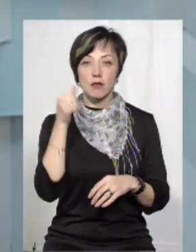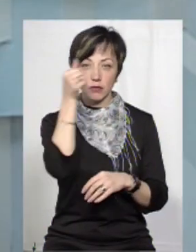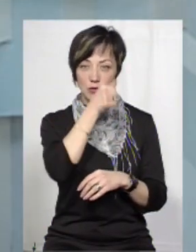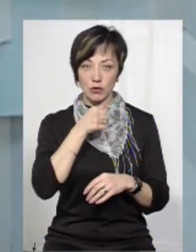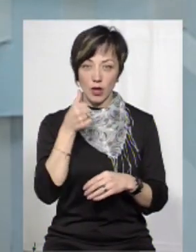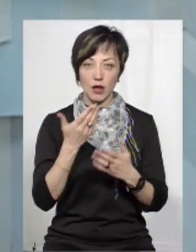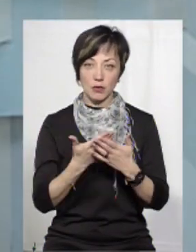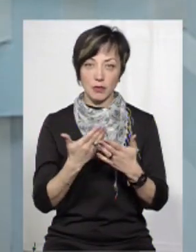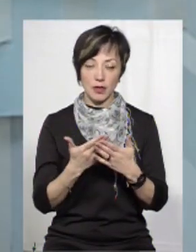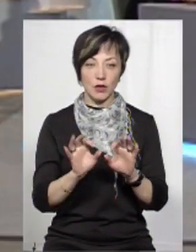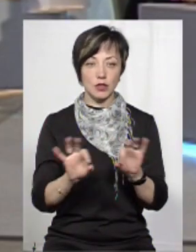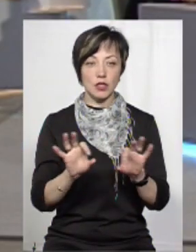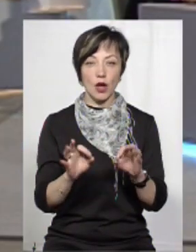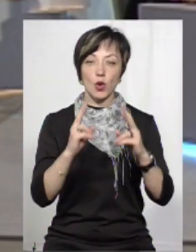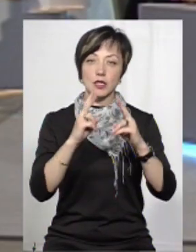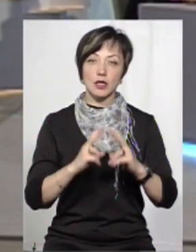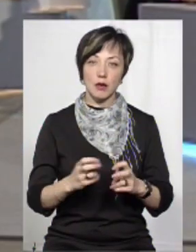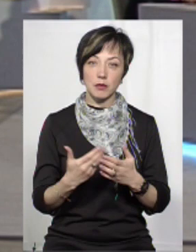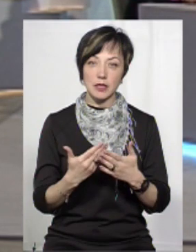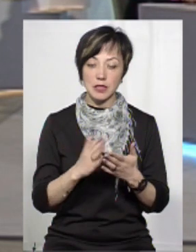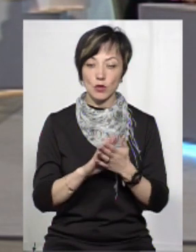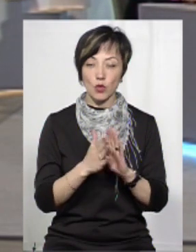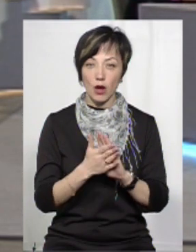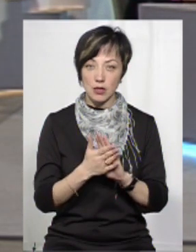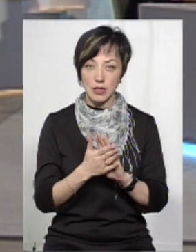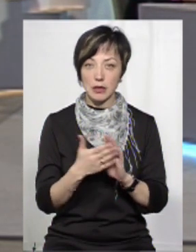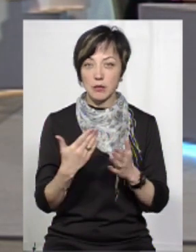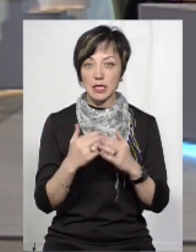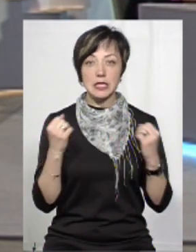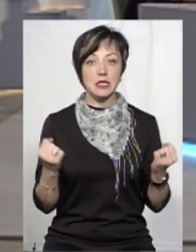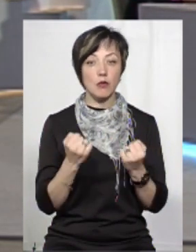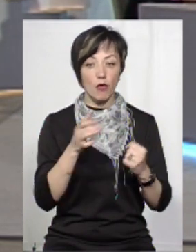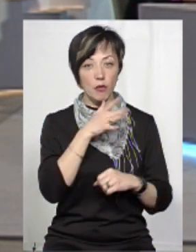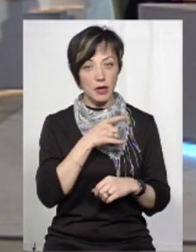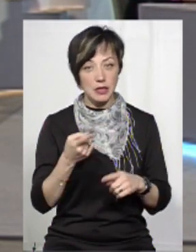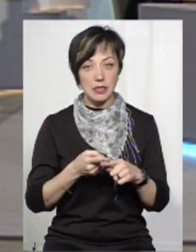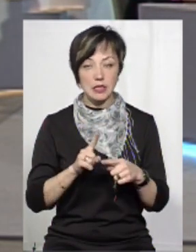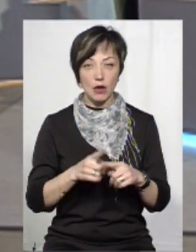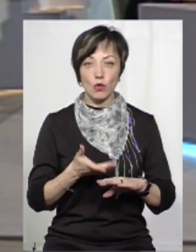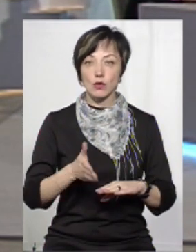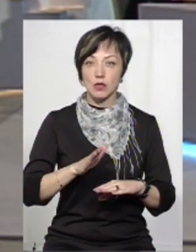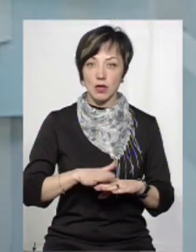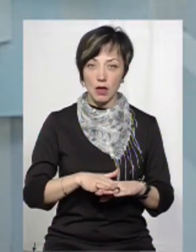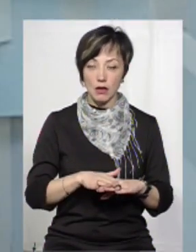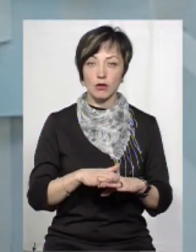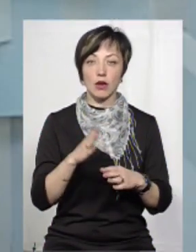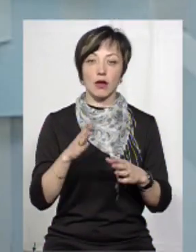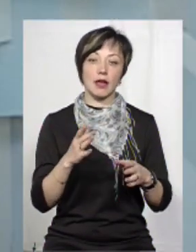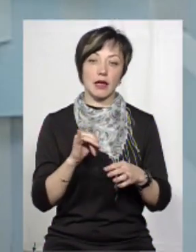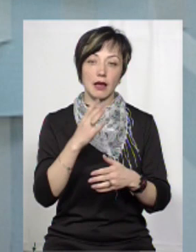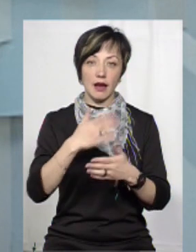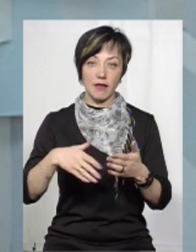розглядати... Розкажіть. Якщо ми розглядаємо дану ситуацію, наприклад, зимовий період, це ускладнює відповідно її